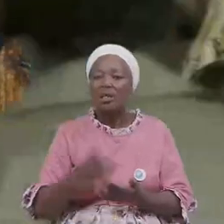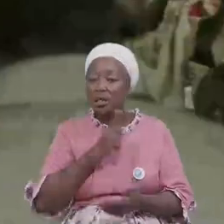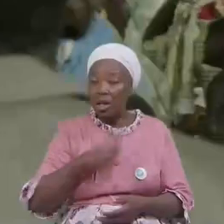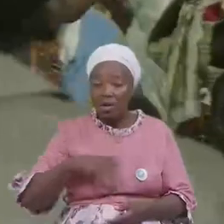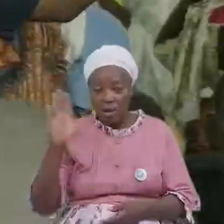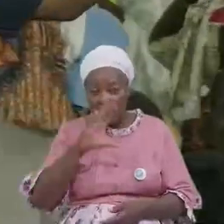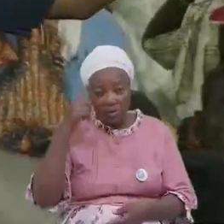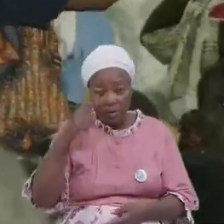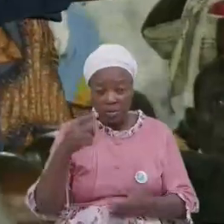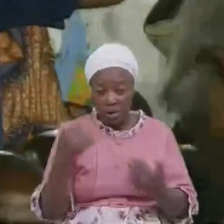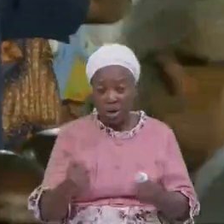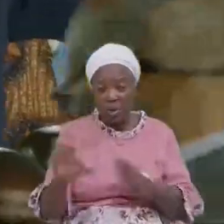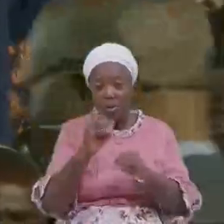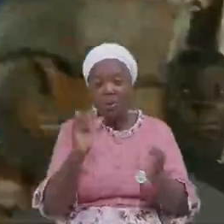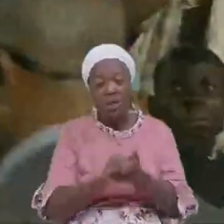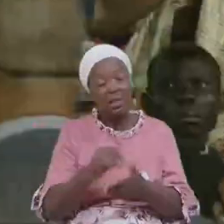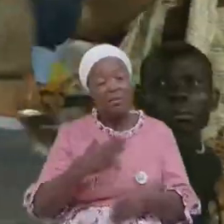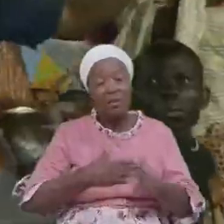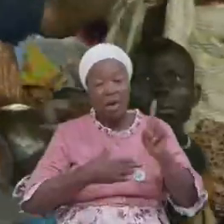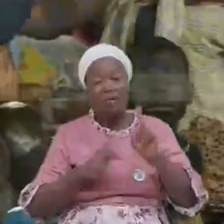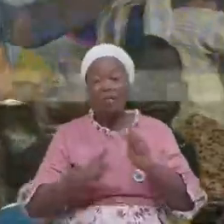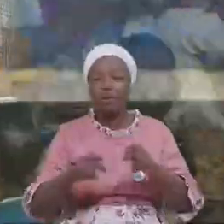mon peuple m'écoutait.